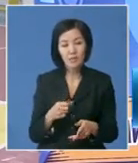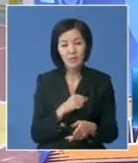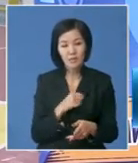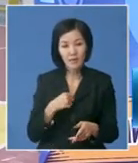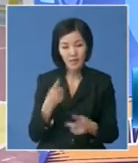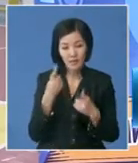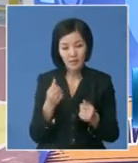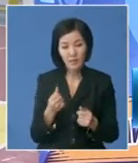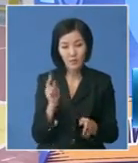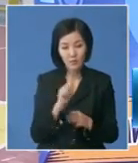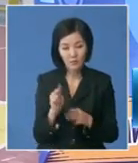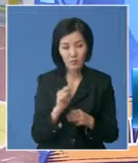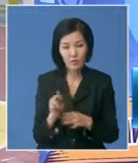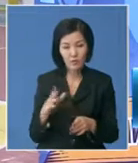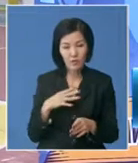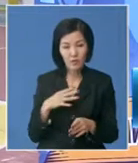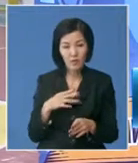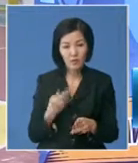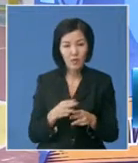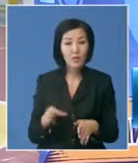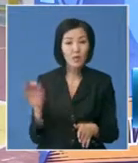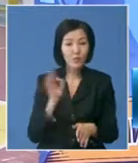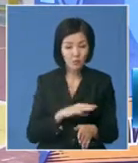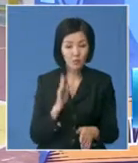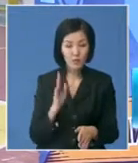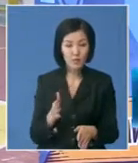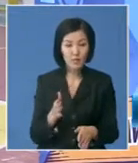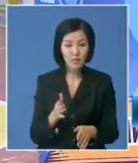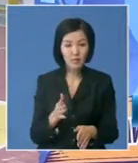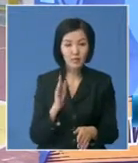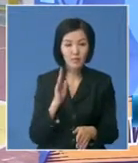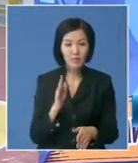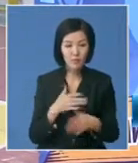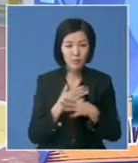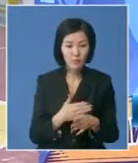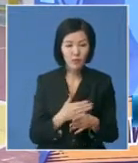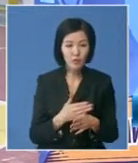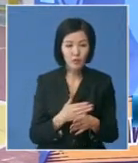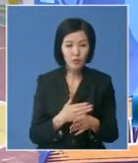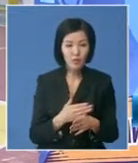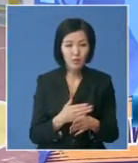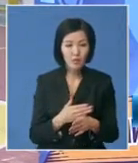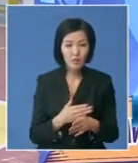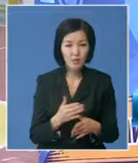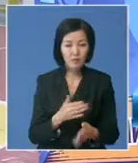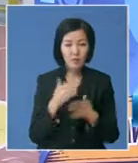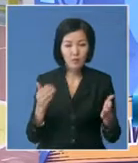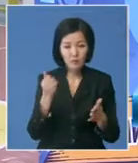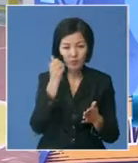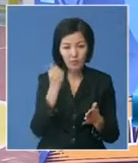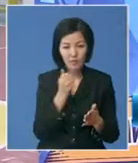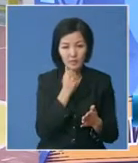имя принесет только пользу и в дальнейшем это им поможет большой-большой благодарность хочу